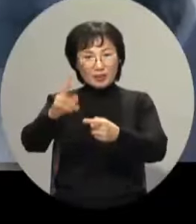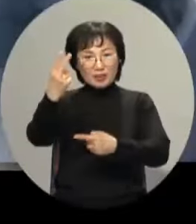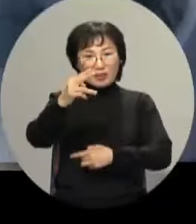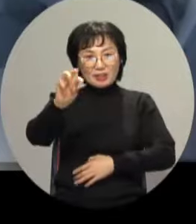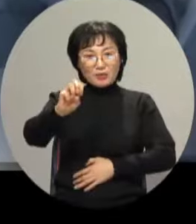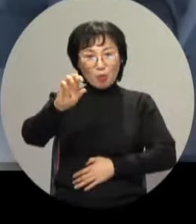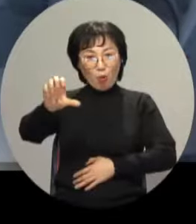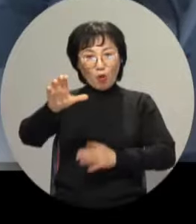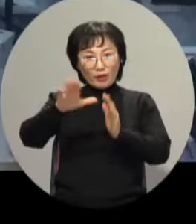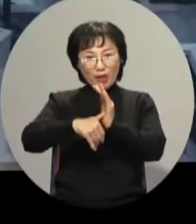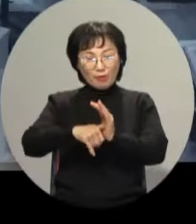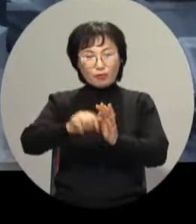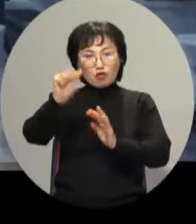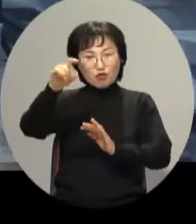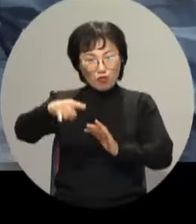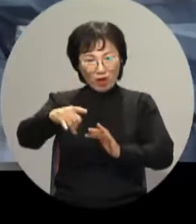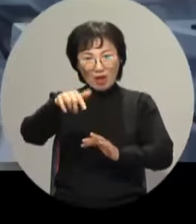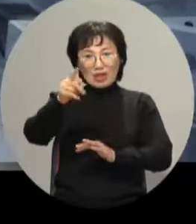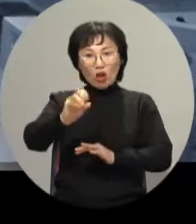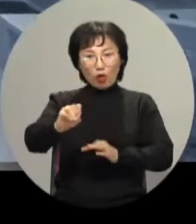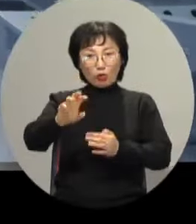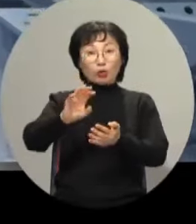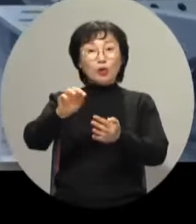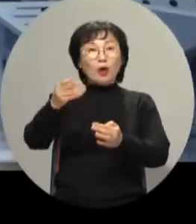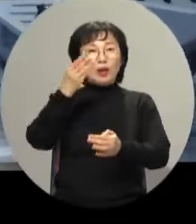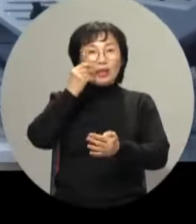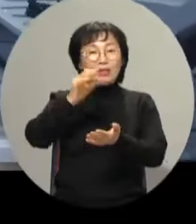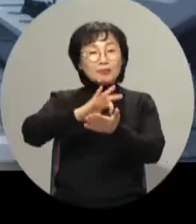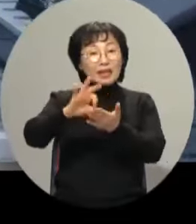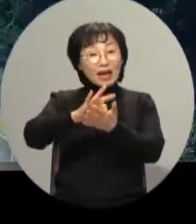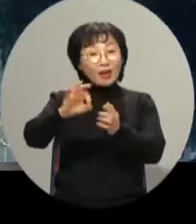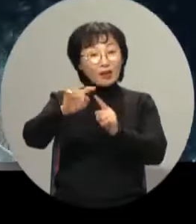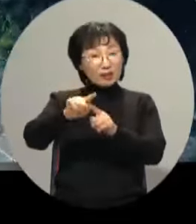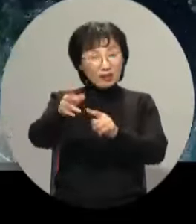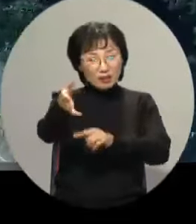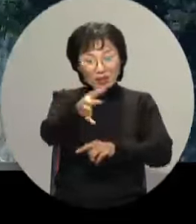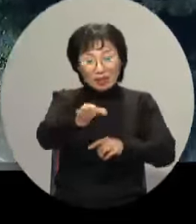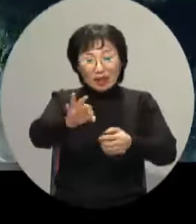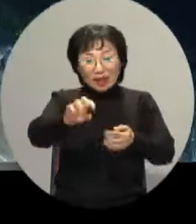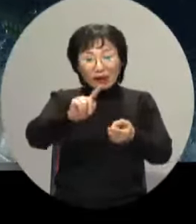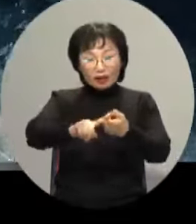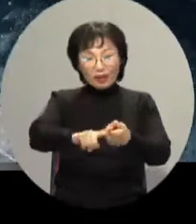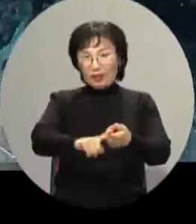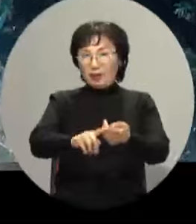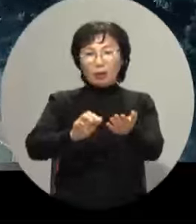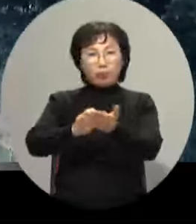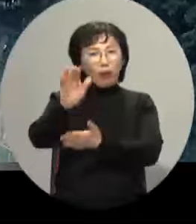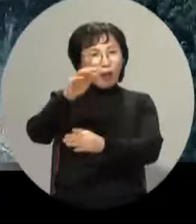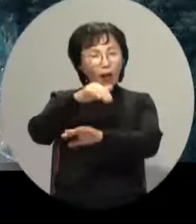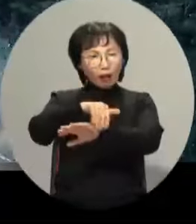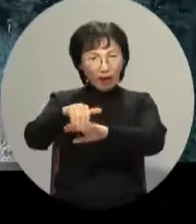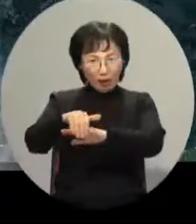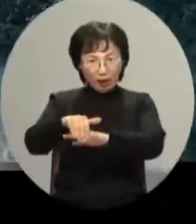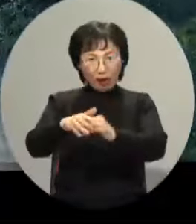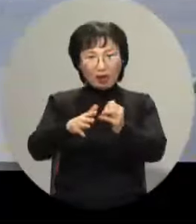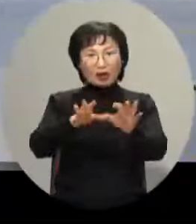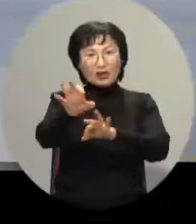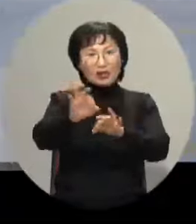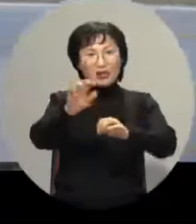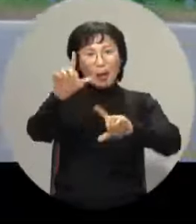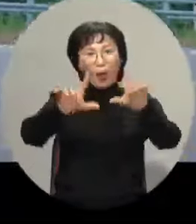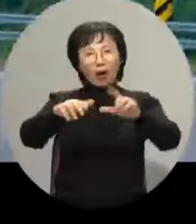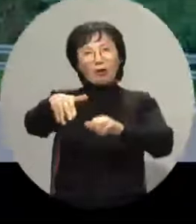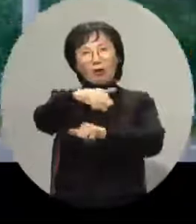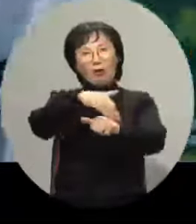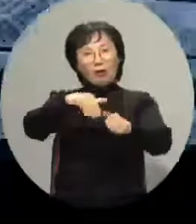2035년부터 휘발유와 경유 등을 연료로 쓰는 내연기관 신차를 퇴출하기로 하는 등 시장 환경이 급변하고